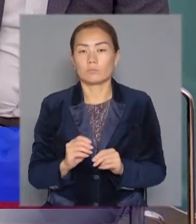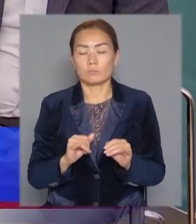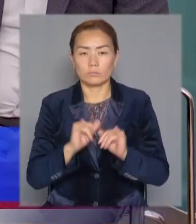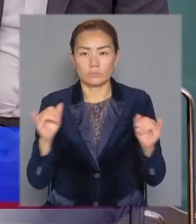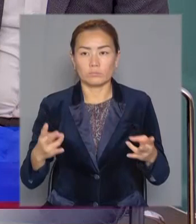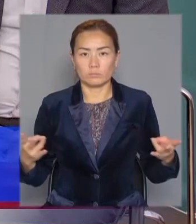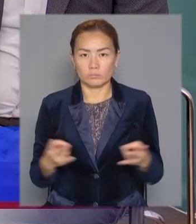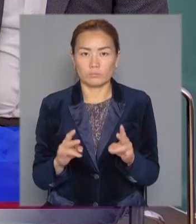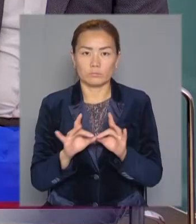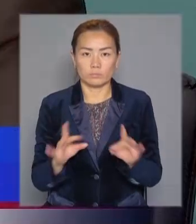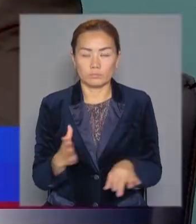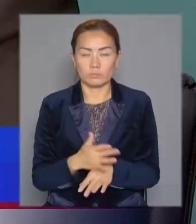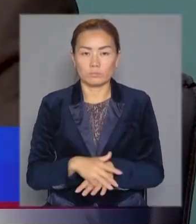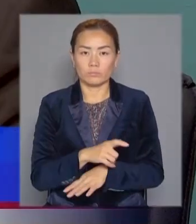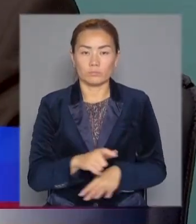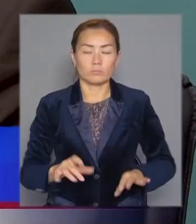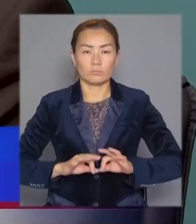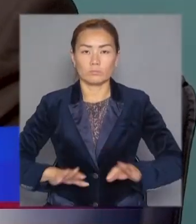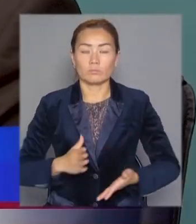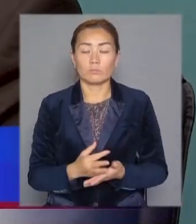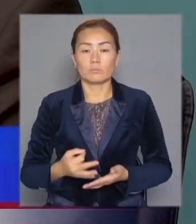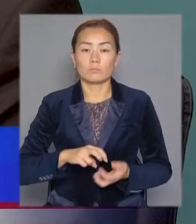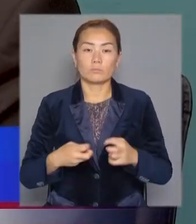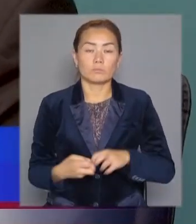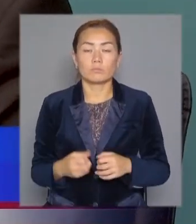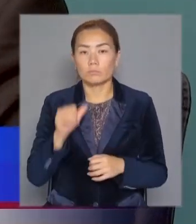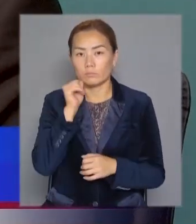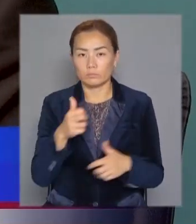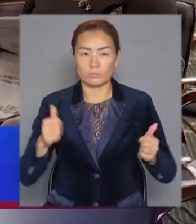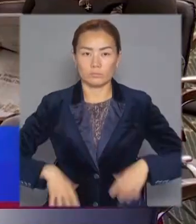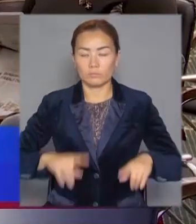көбейту қажеттігін халық қалаулылары баса айтты. Ал бұл мәселе бүгін ертең